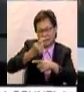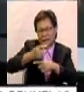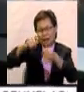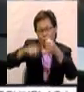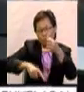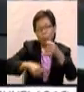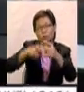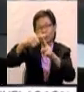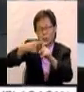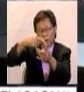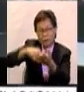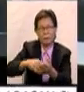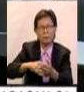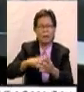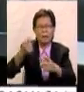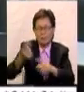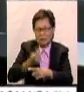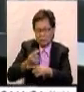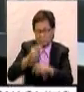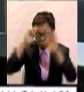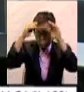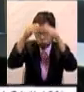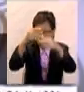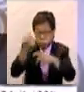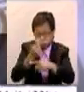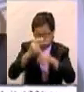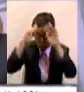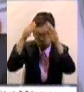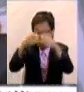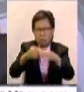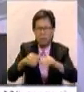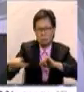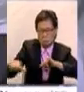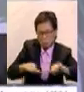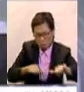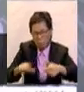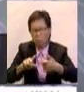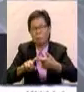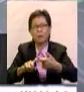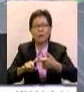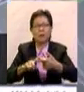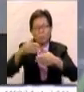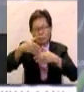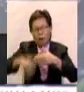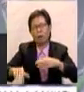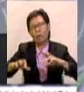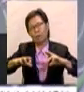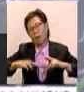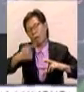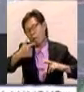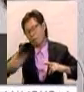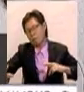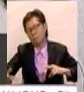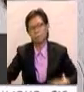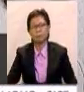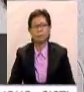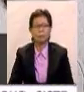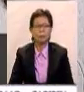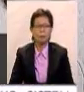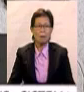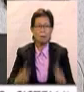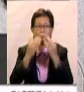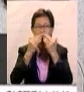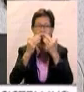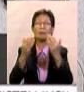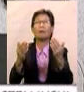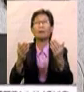Antara latihan yang akan diberi penekanan utama adalah daripada aspek kecergasan selepas berehat panjang. InsyaAllah kami